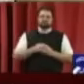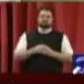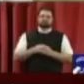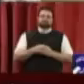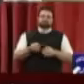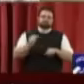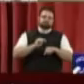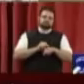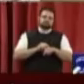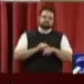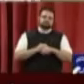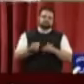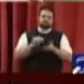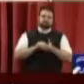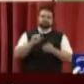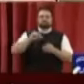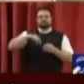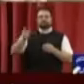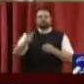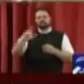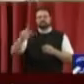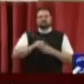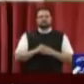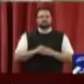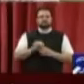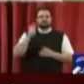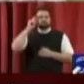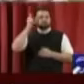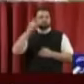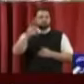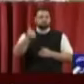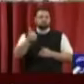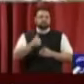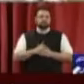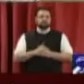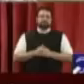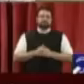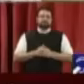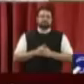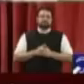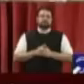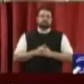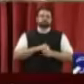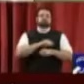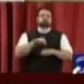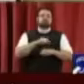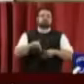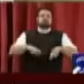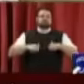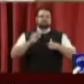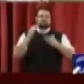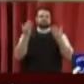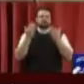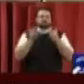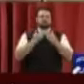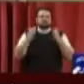pun în situația lor. Și păruiesc că de-a lungul vieții au citit foarte